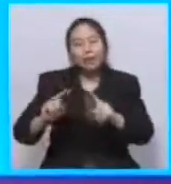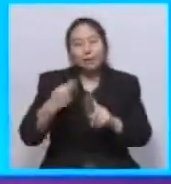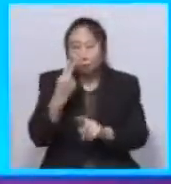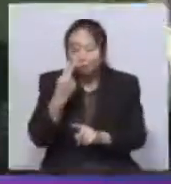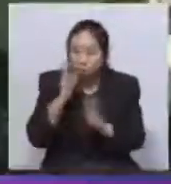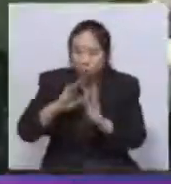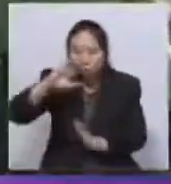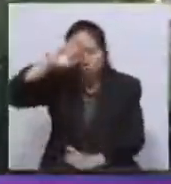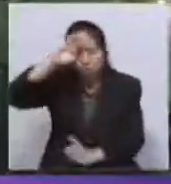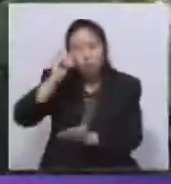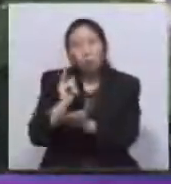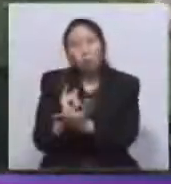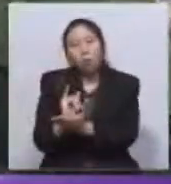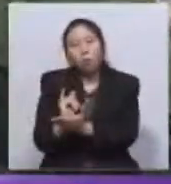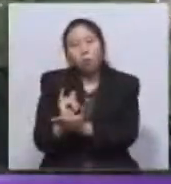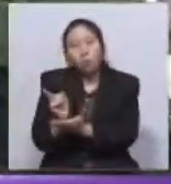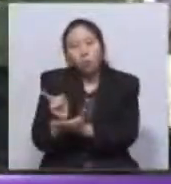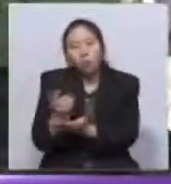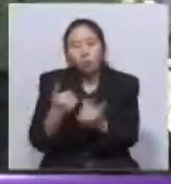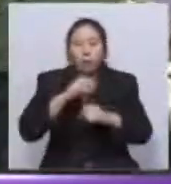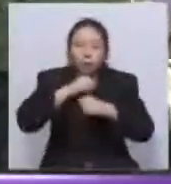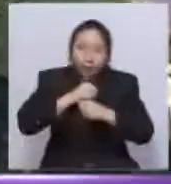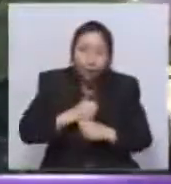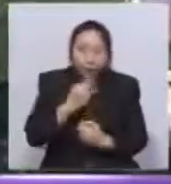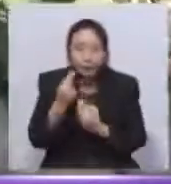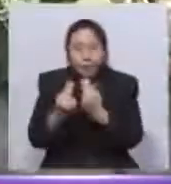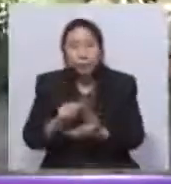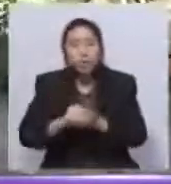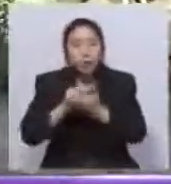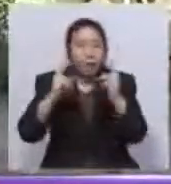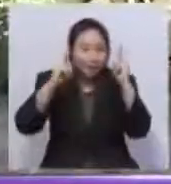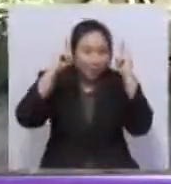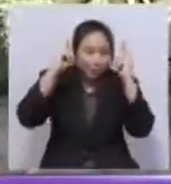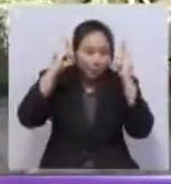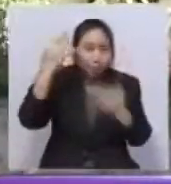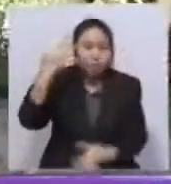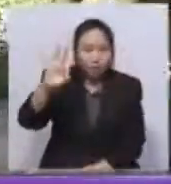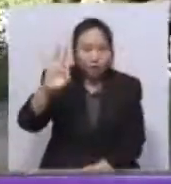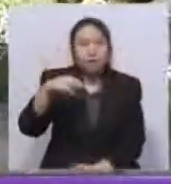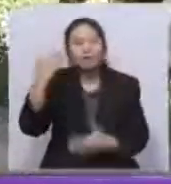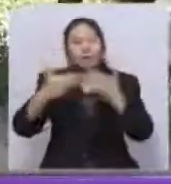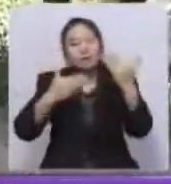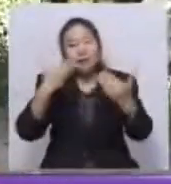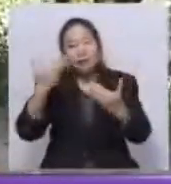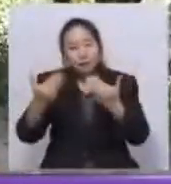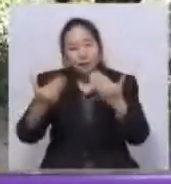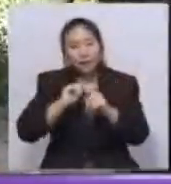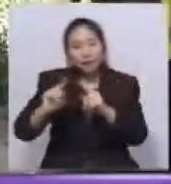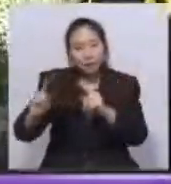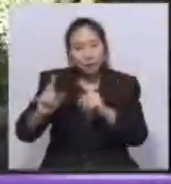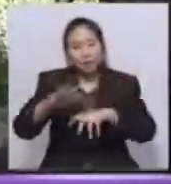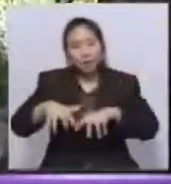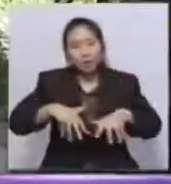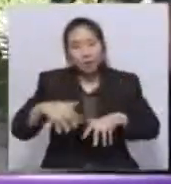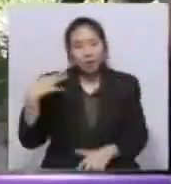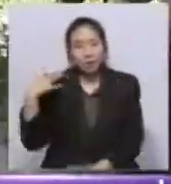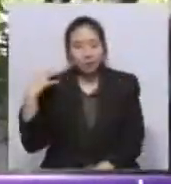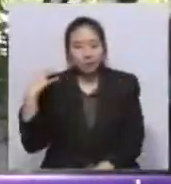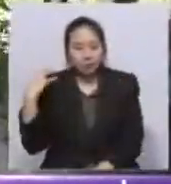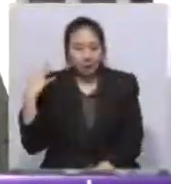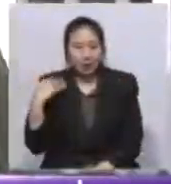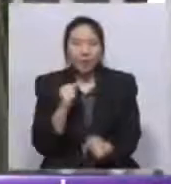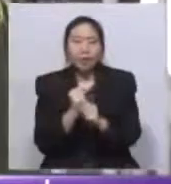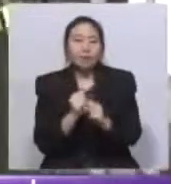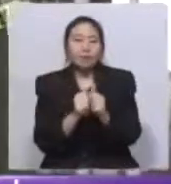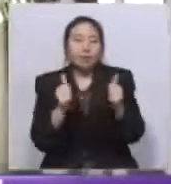ทิเยี่ยมผู้ป่วยติดบ้านผู้สูงอายุและบริการตัดผมฟรีกิจกรรมโครงหน่วยพระราชทานและประชาชนจิตอาสา